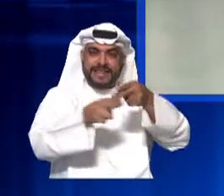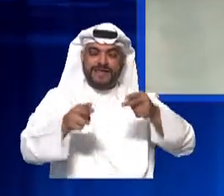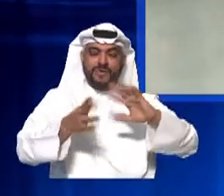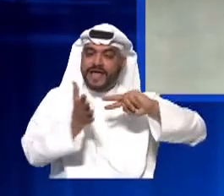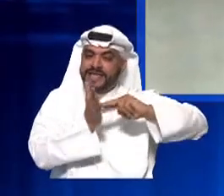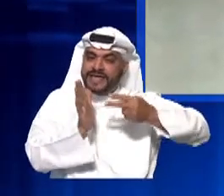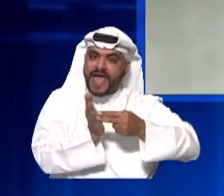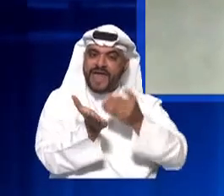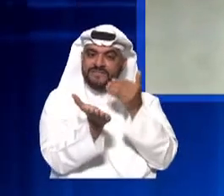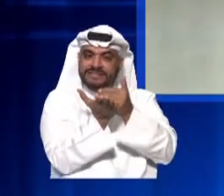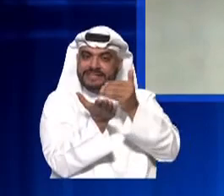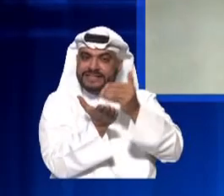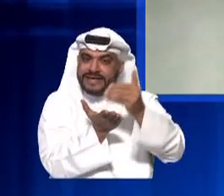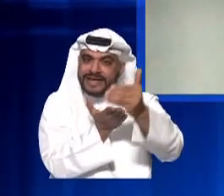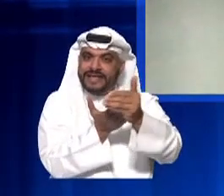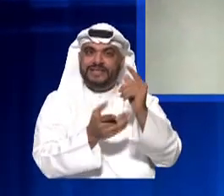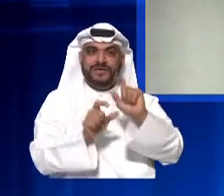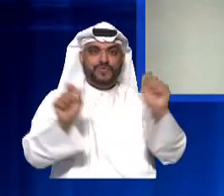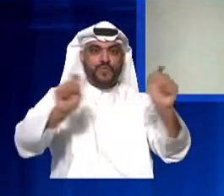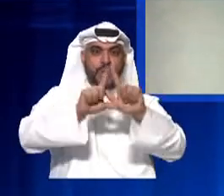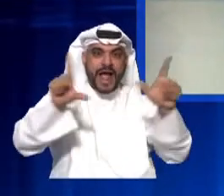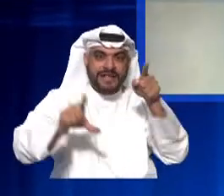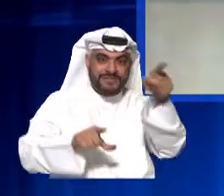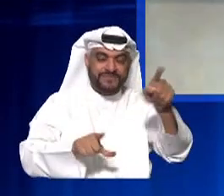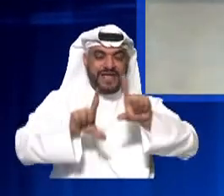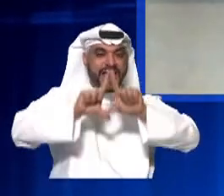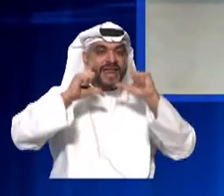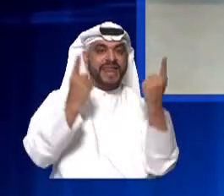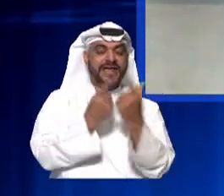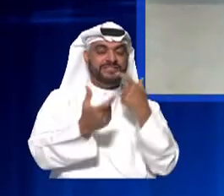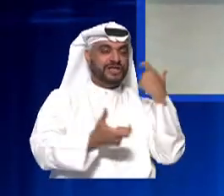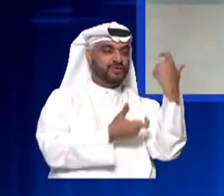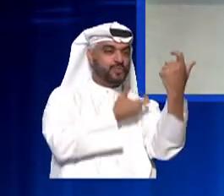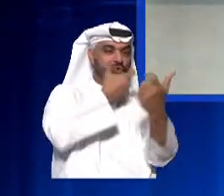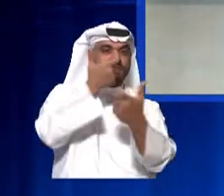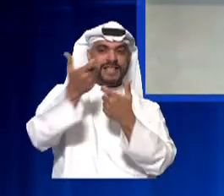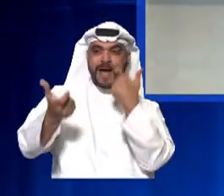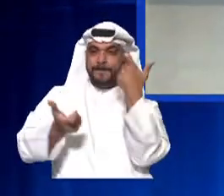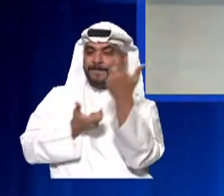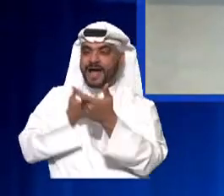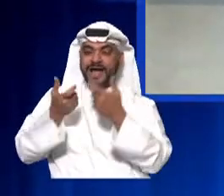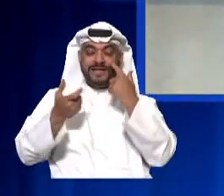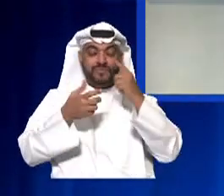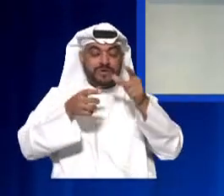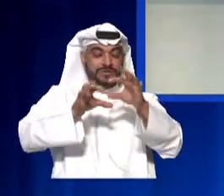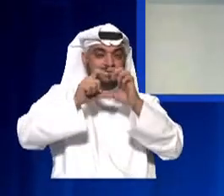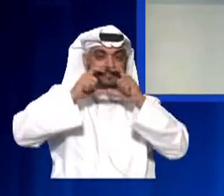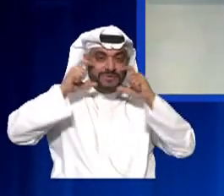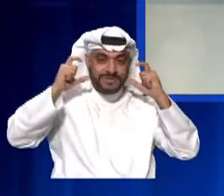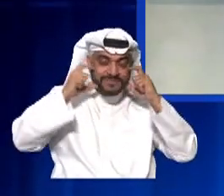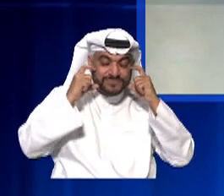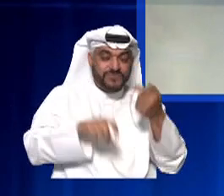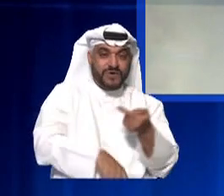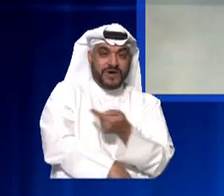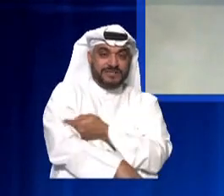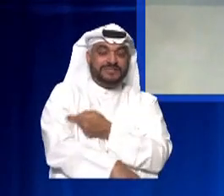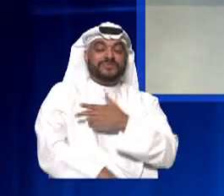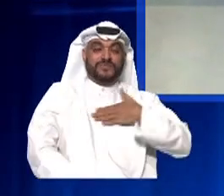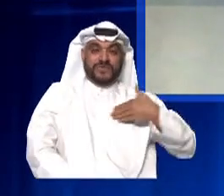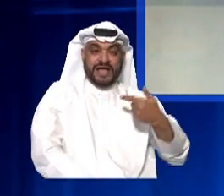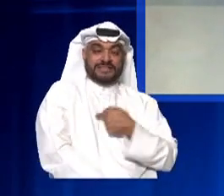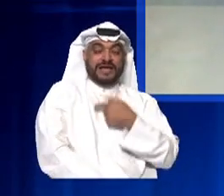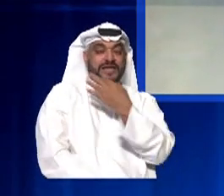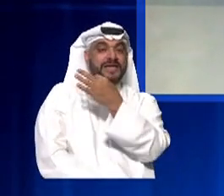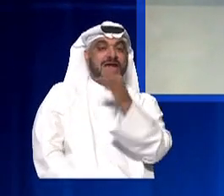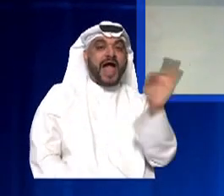هو الدور الرئيسي لهذه اللجنة في عملية متابعة وتطبيق الاشتراطات الصحية في المجمعات التجارية او